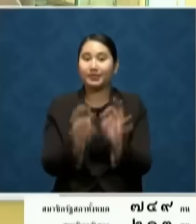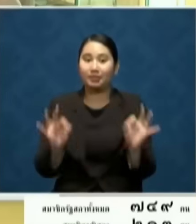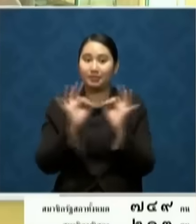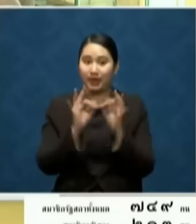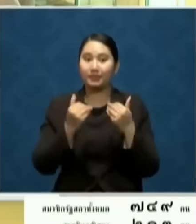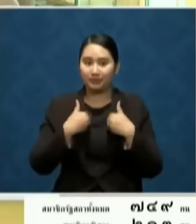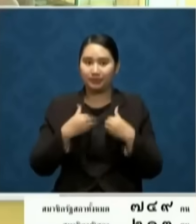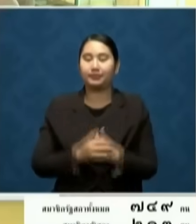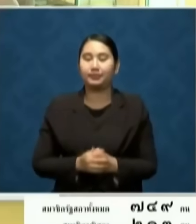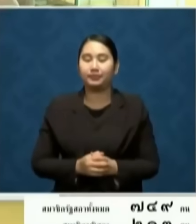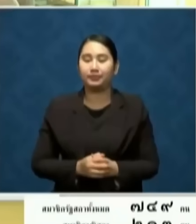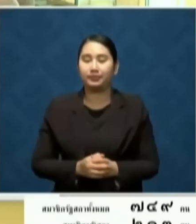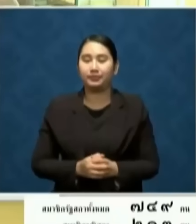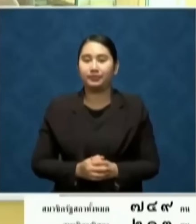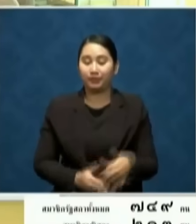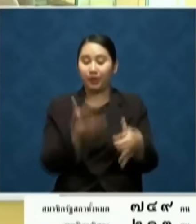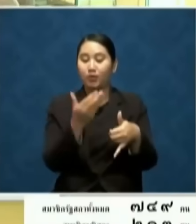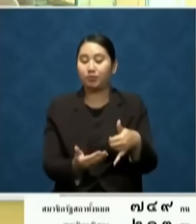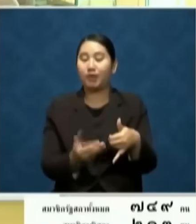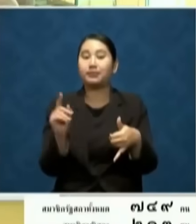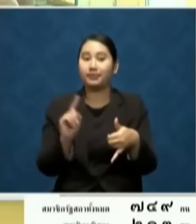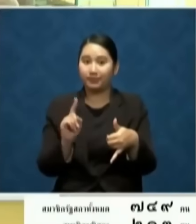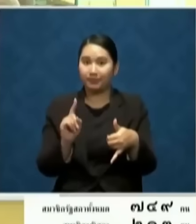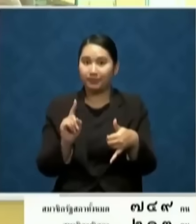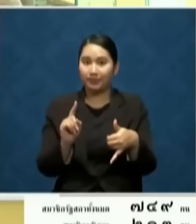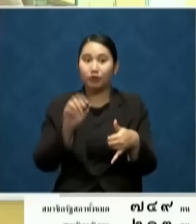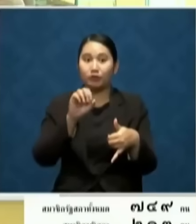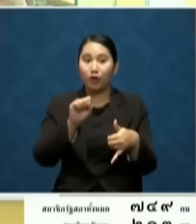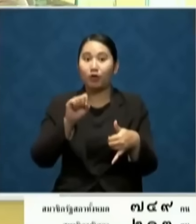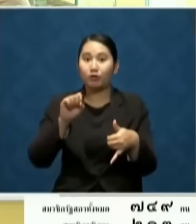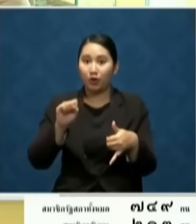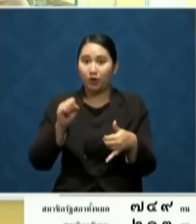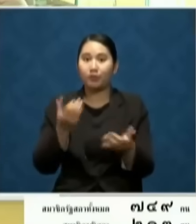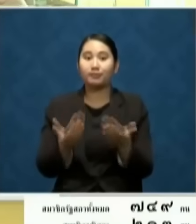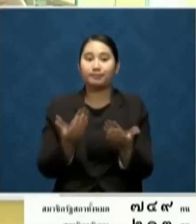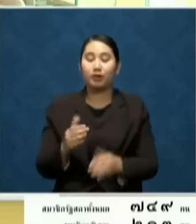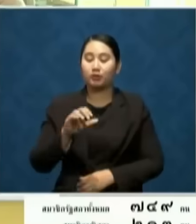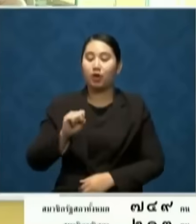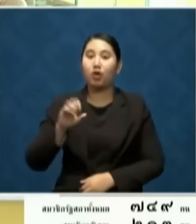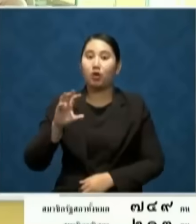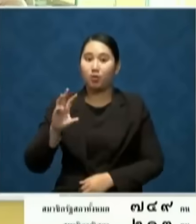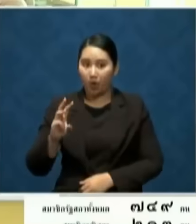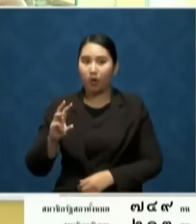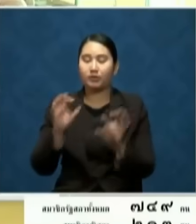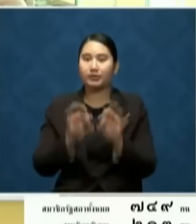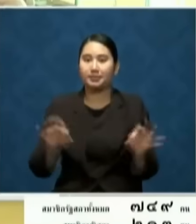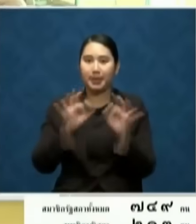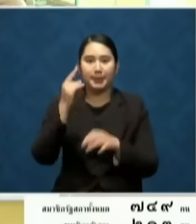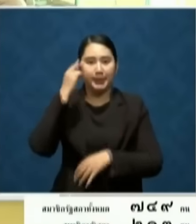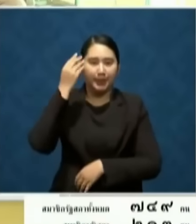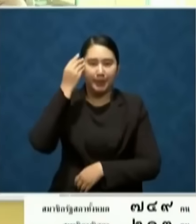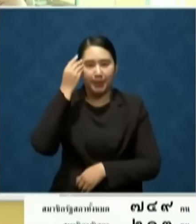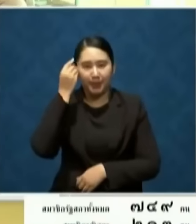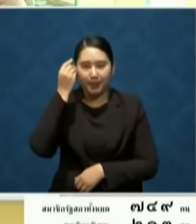นแต่ไม่อยากเห็นภาพที่ประชาชนเนี่ยก้มลงไปกราบเท้าท่านทำให้คิดว่าประชาชนเนี่ยอยากจะกราบท่านจริ